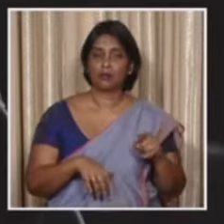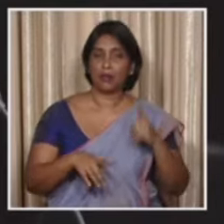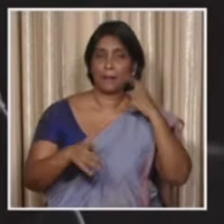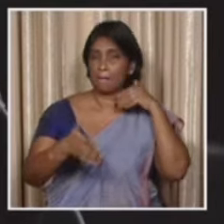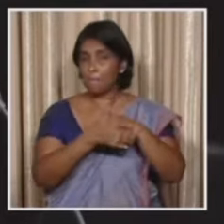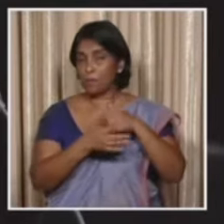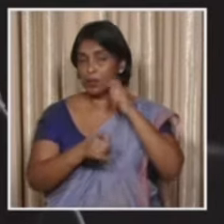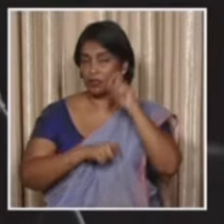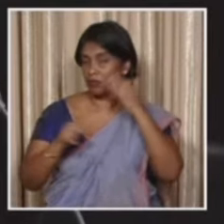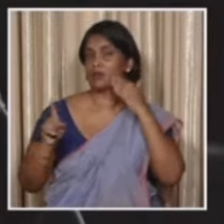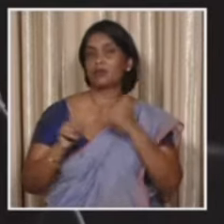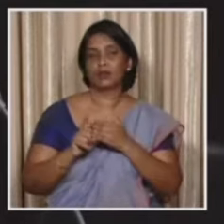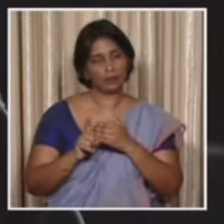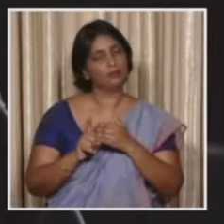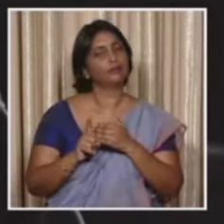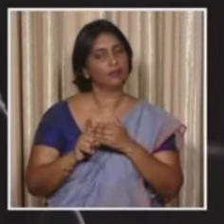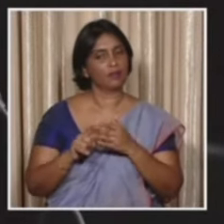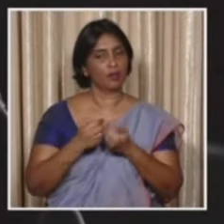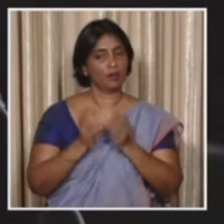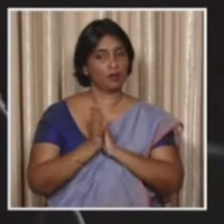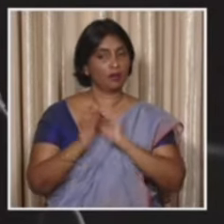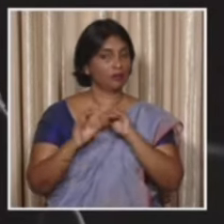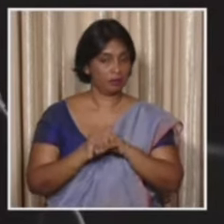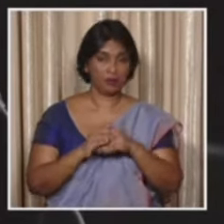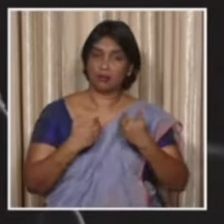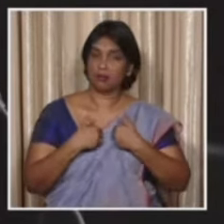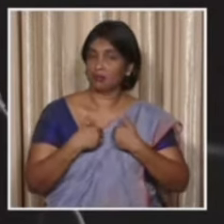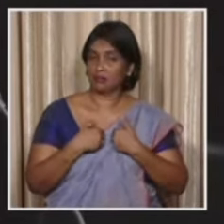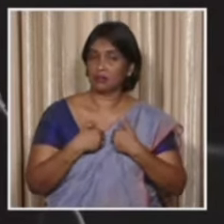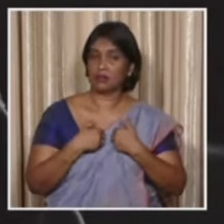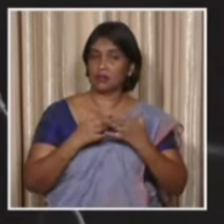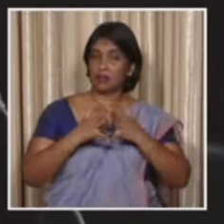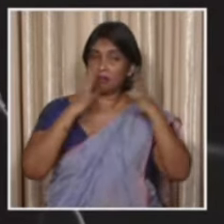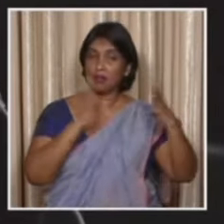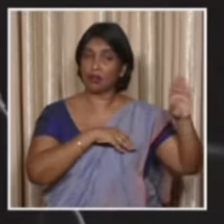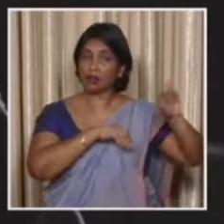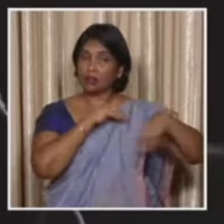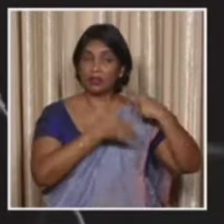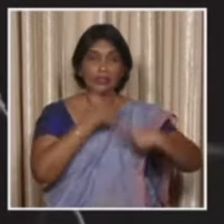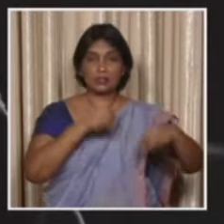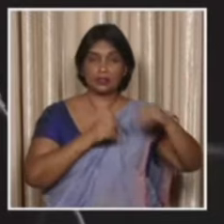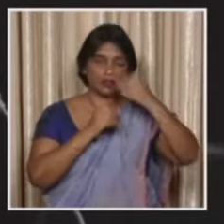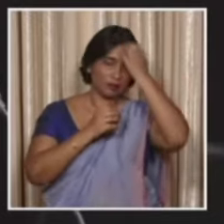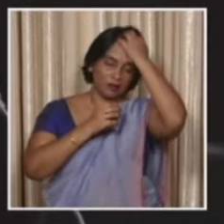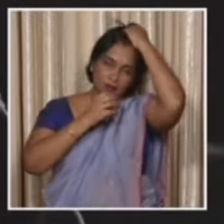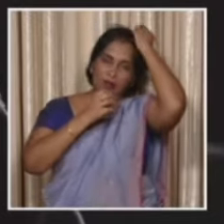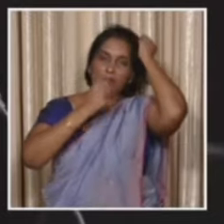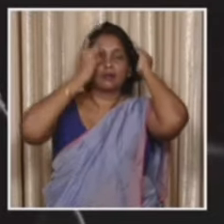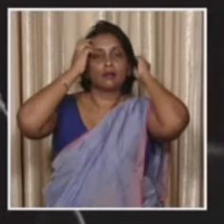பீடனேட பத்து ஜனதாவ வினுவேன் தமன் நியோஜனேகர நத்தன் தமன்ட பகுத்துரேன் சந்தேல பாதுன்னு